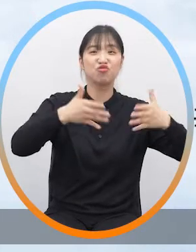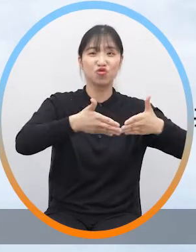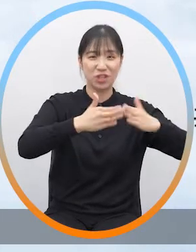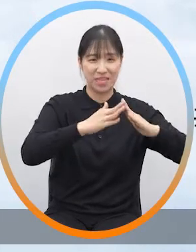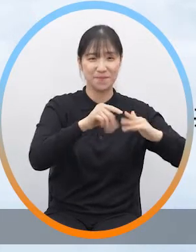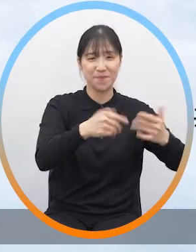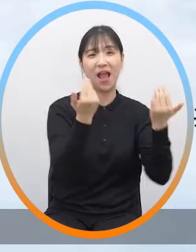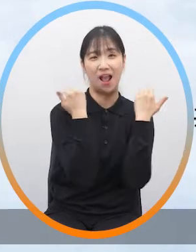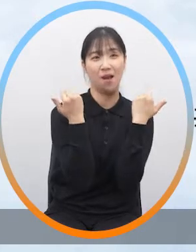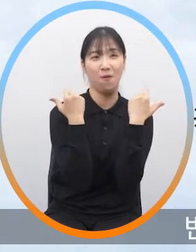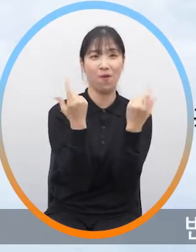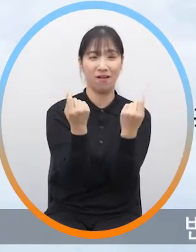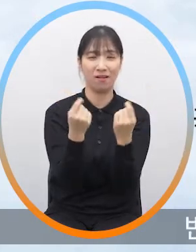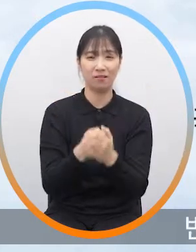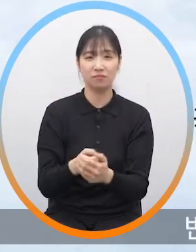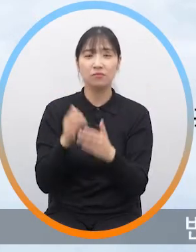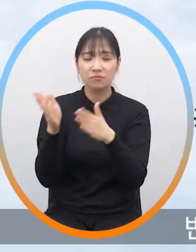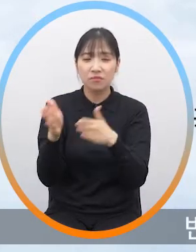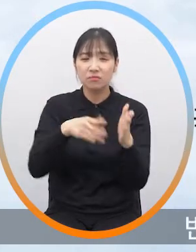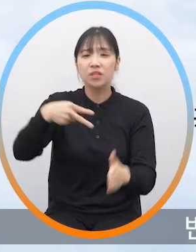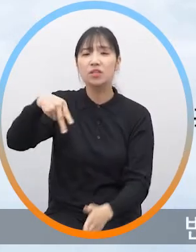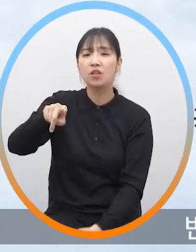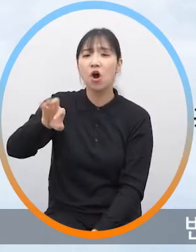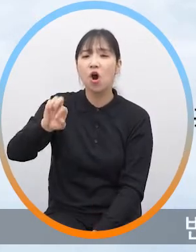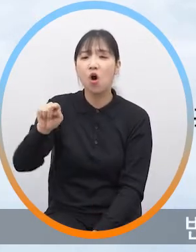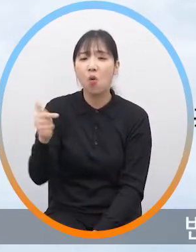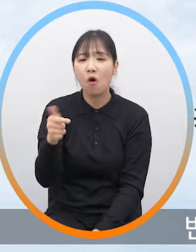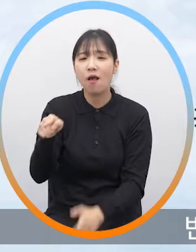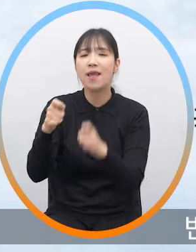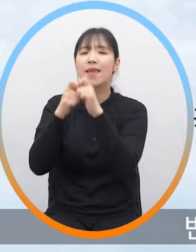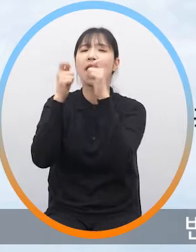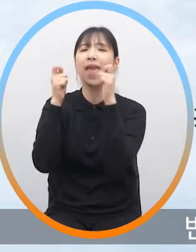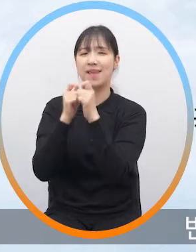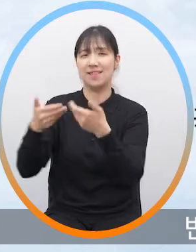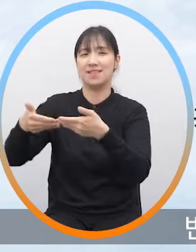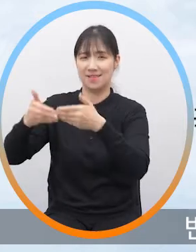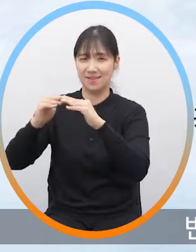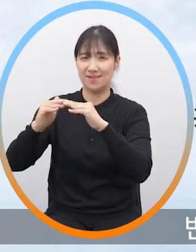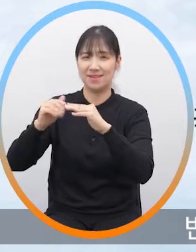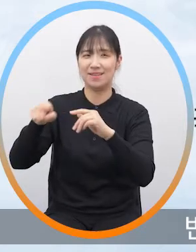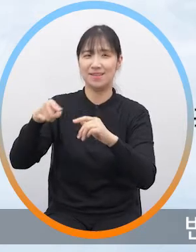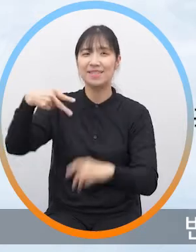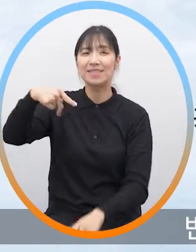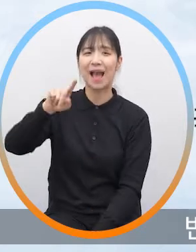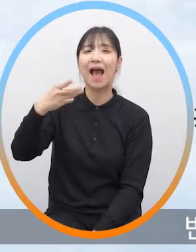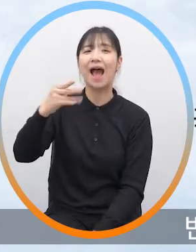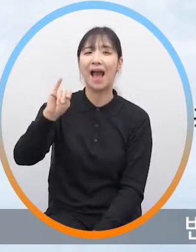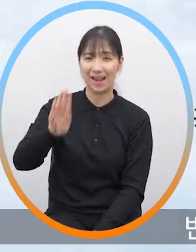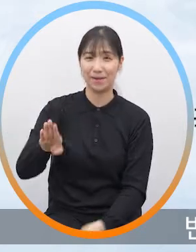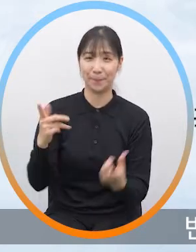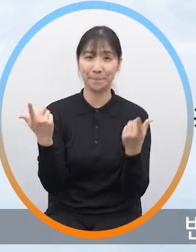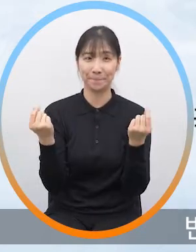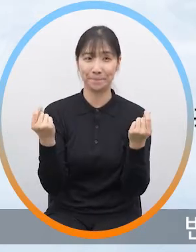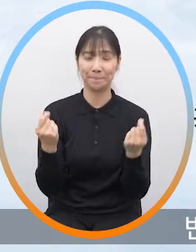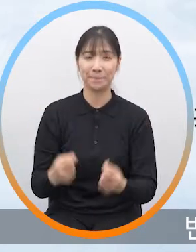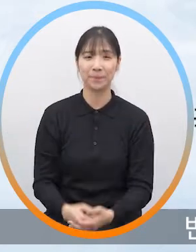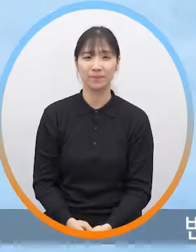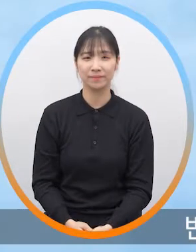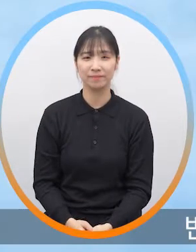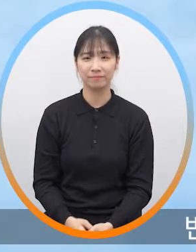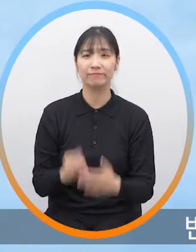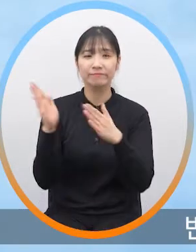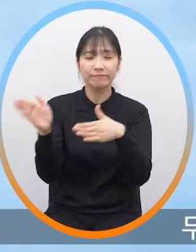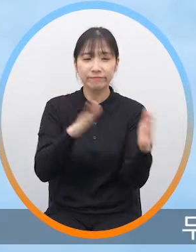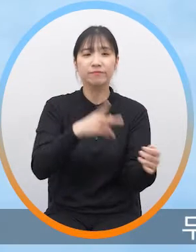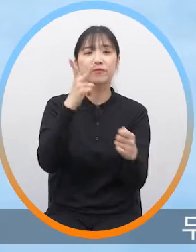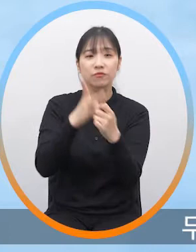국립이 되겠습니다. 반면에 서원은 개인이 세웠습니다. 그런 점에서 사립이라고 볼 수 있습니다.